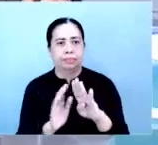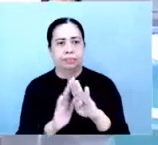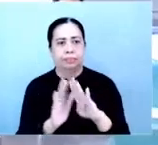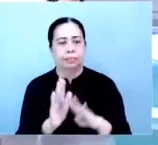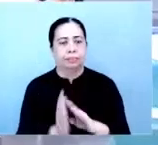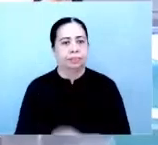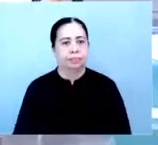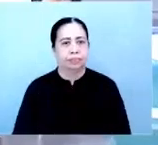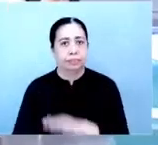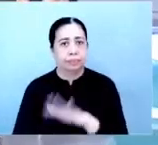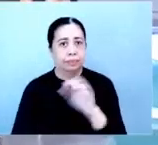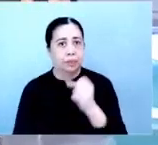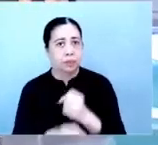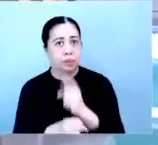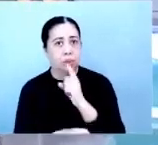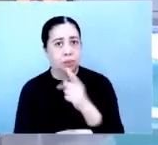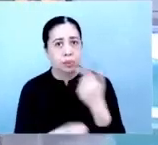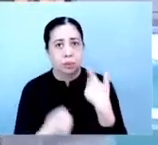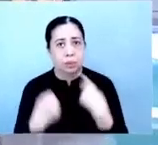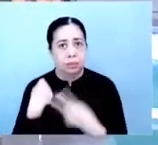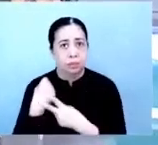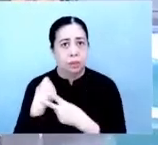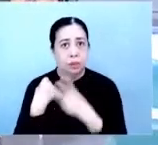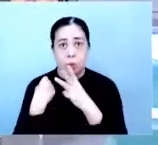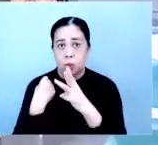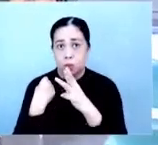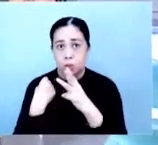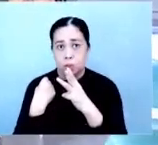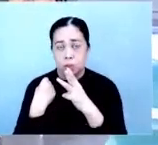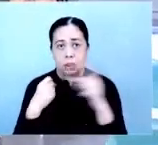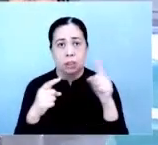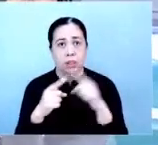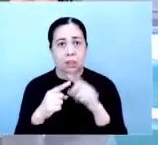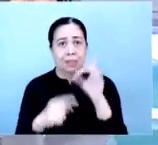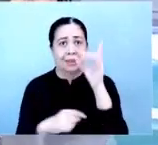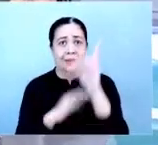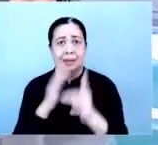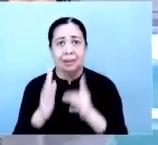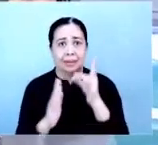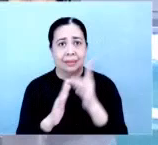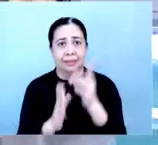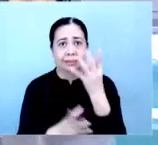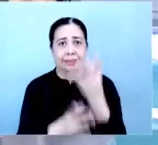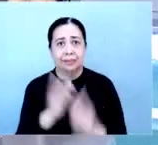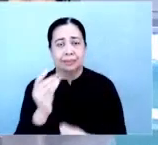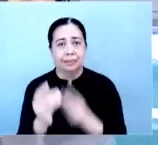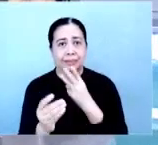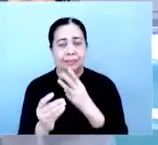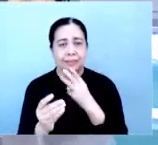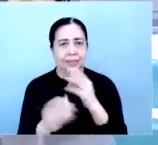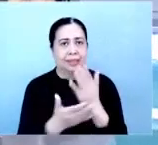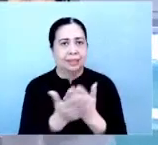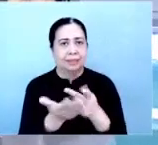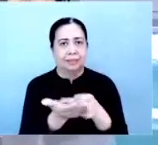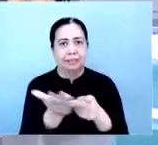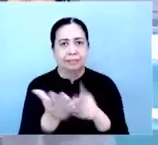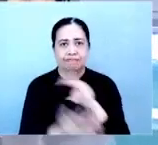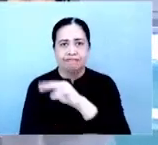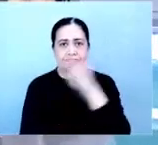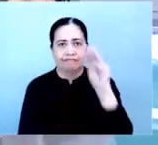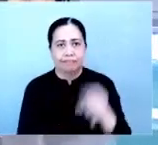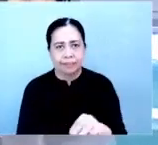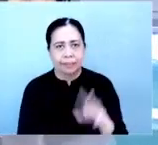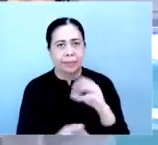Mga kapatid, siguraduhin pong may nakaimbak kayong tubig. Hanggang 8 oras kasi mawawalan ng tubig ang ilang bahagi ng Metro Manila